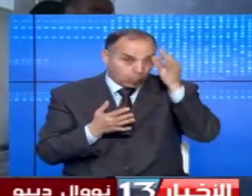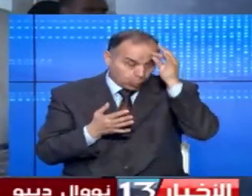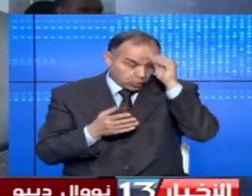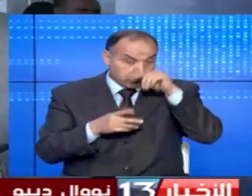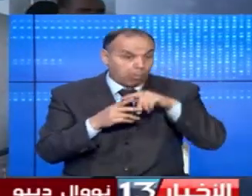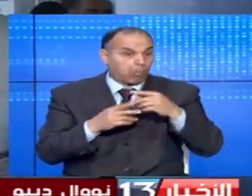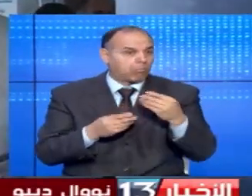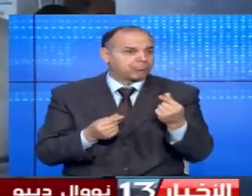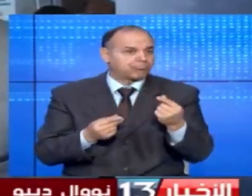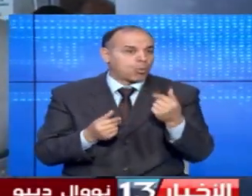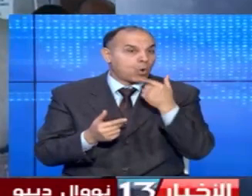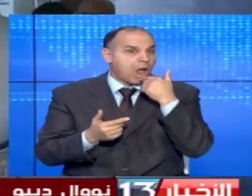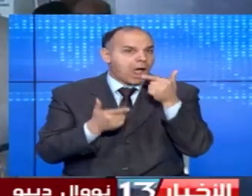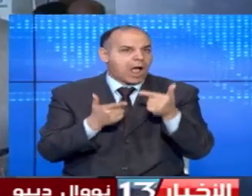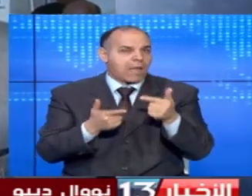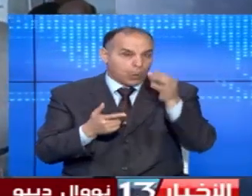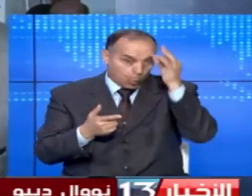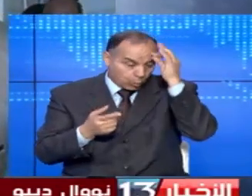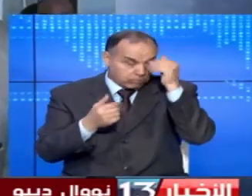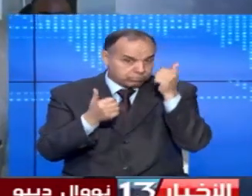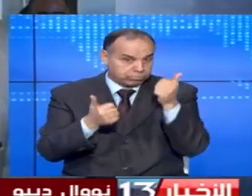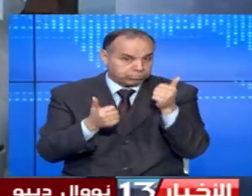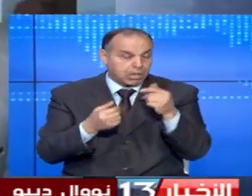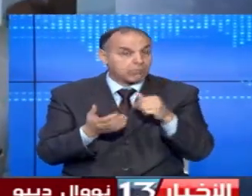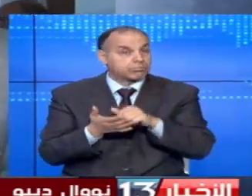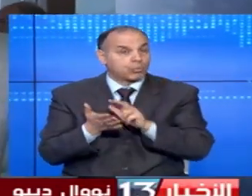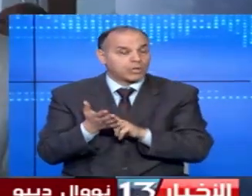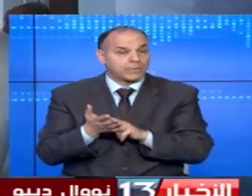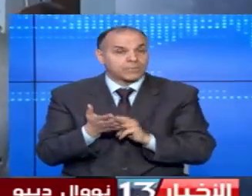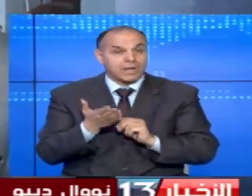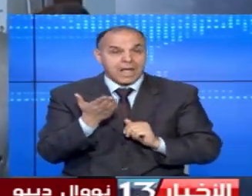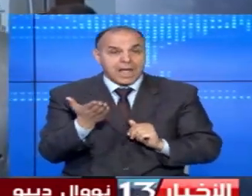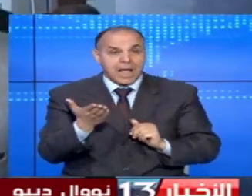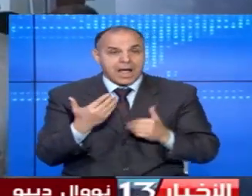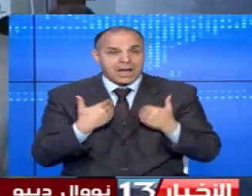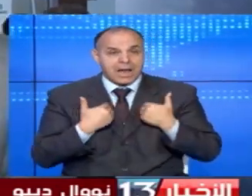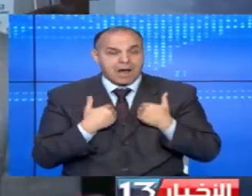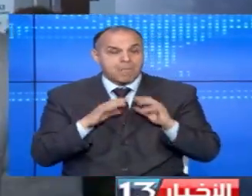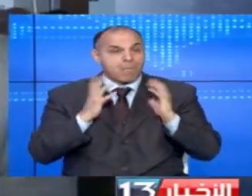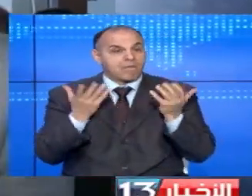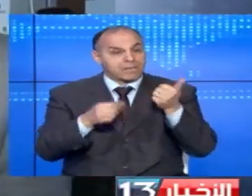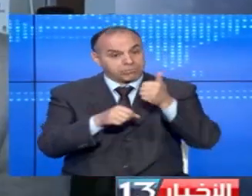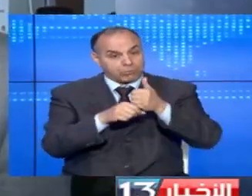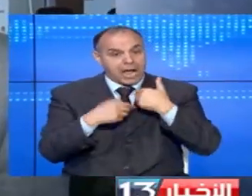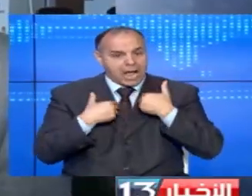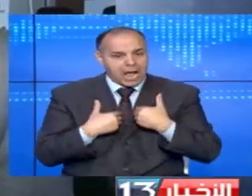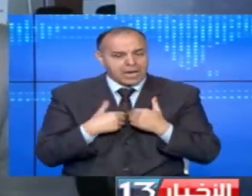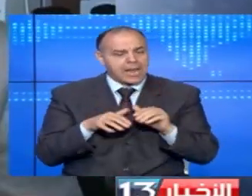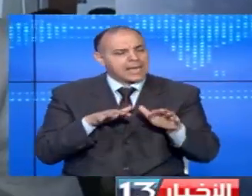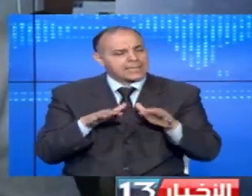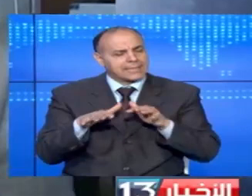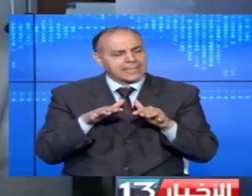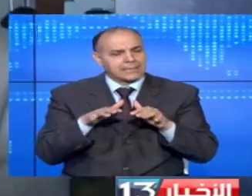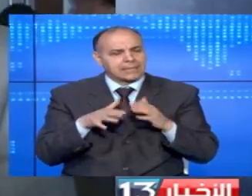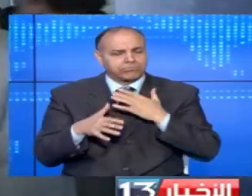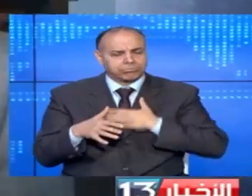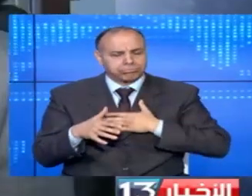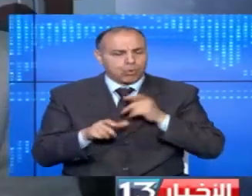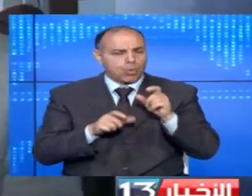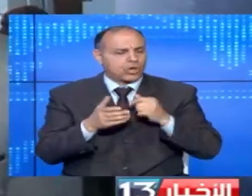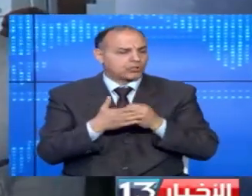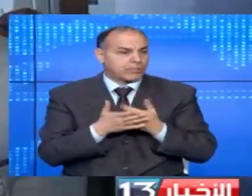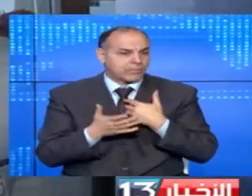ويفترض ان يكون الندوه من المعتقلين عليها نحن مؤسسه الفضاء الداخلي نسعى الى ارضاء حلفائنا